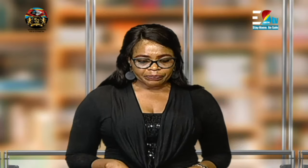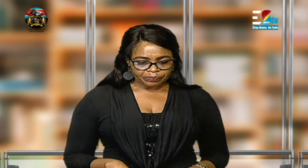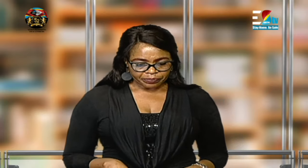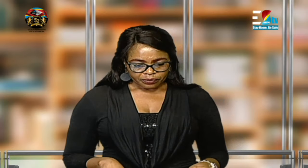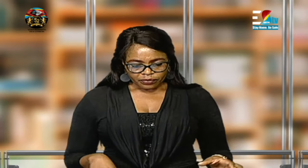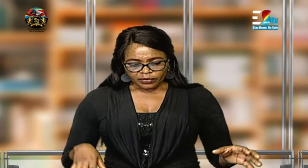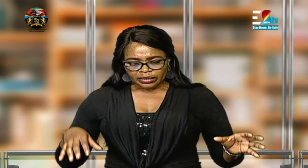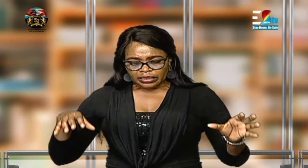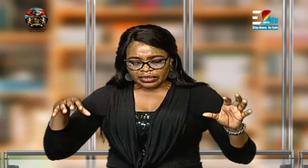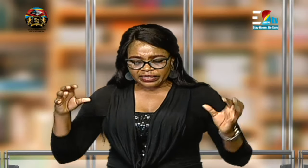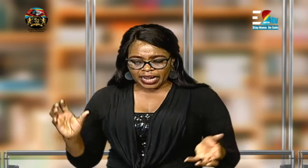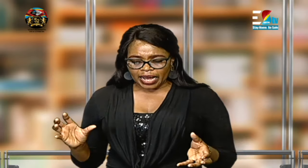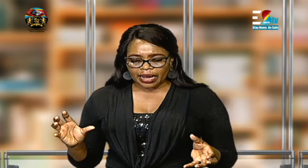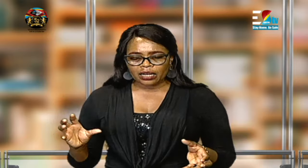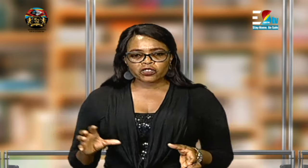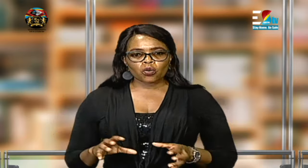sibese